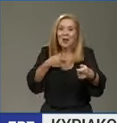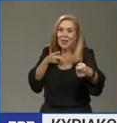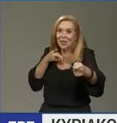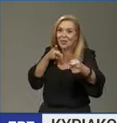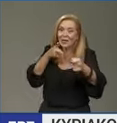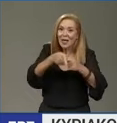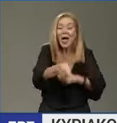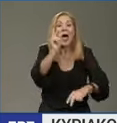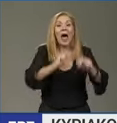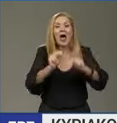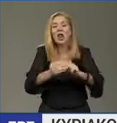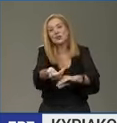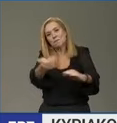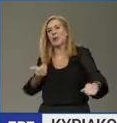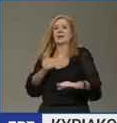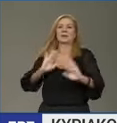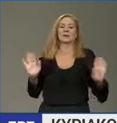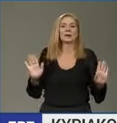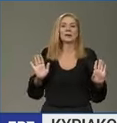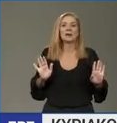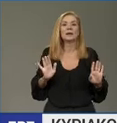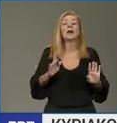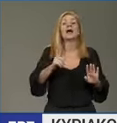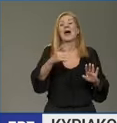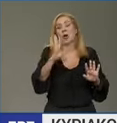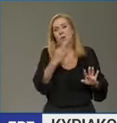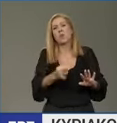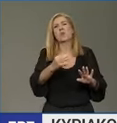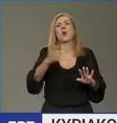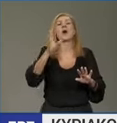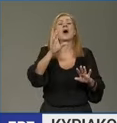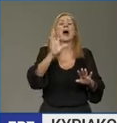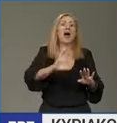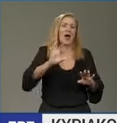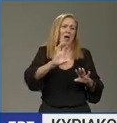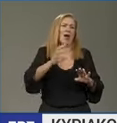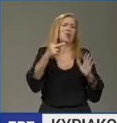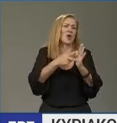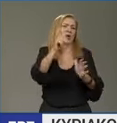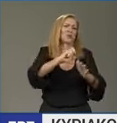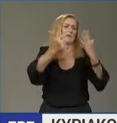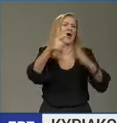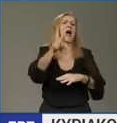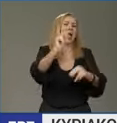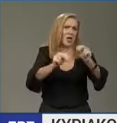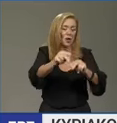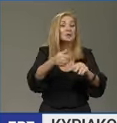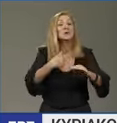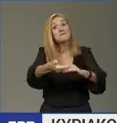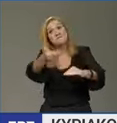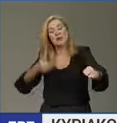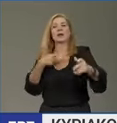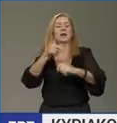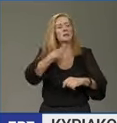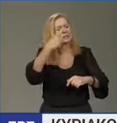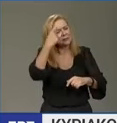τις εθνικές εκλογές του 2027. Ξέρω ότι προκαλεί μια μεγάλη κυκλοφορία και δυσκολία στην πόλη, γι' αυτό